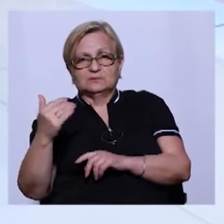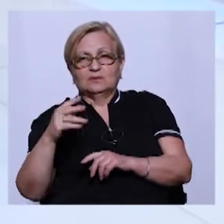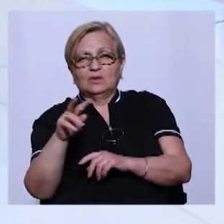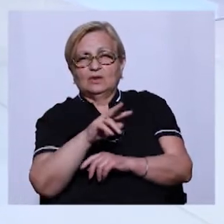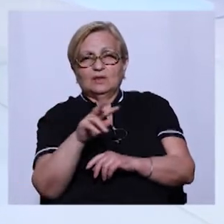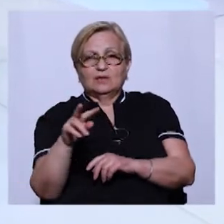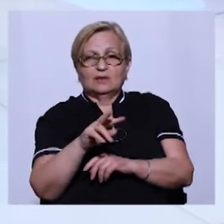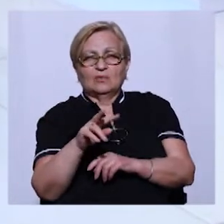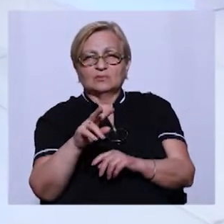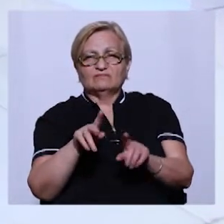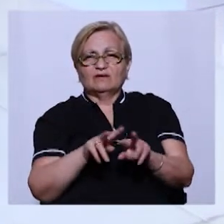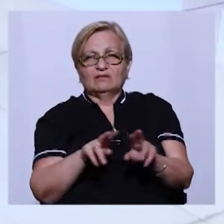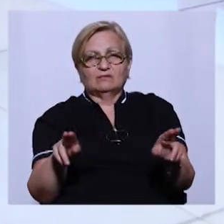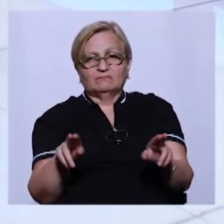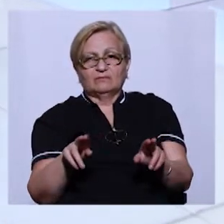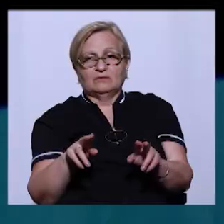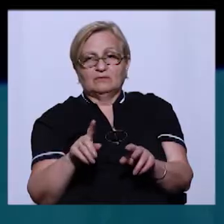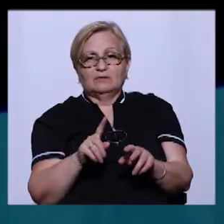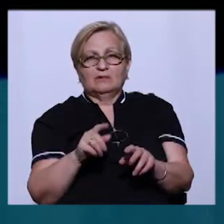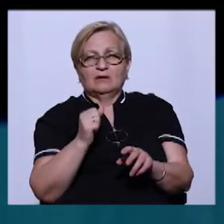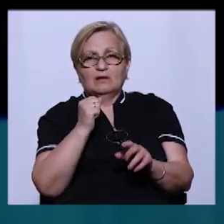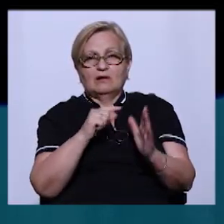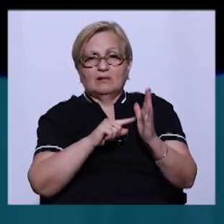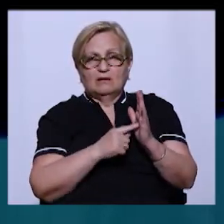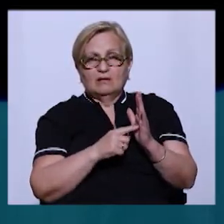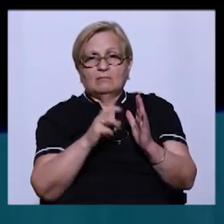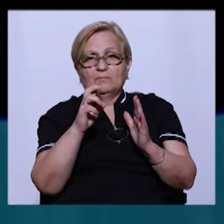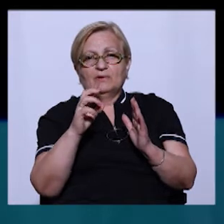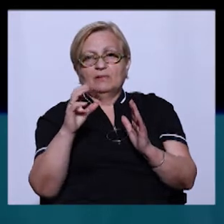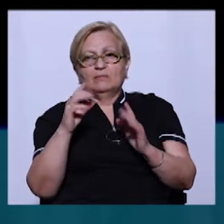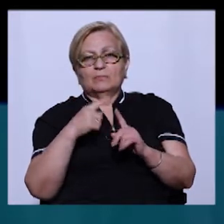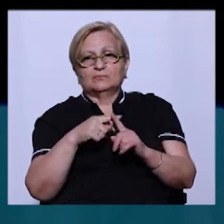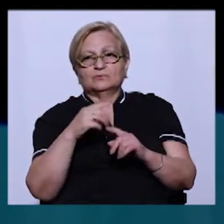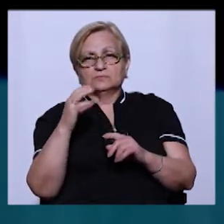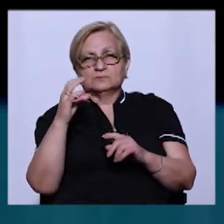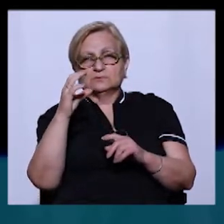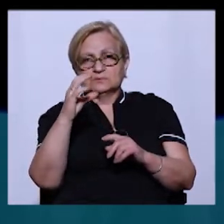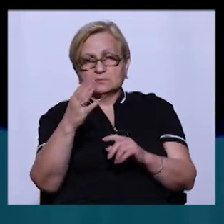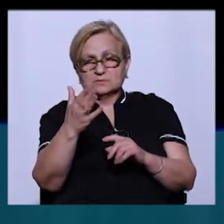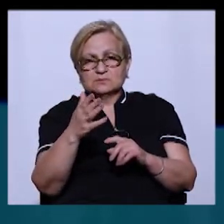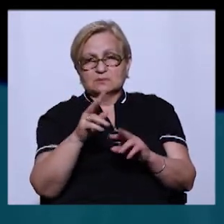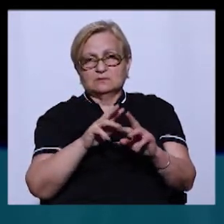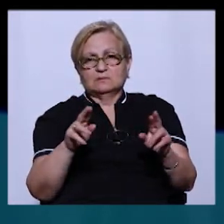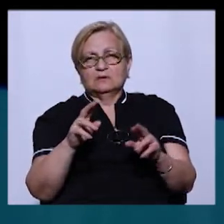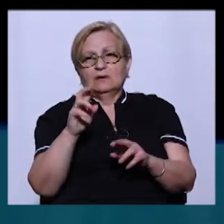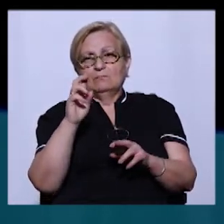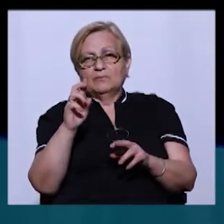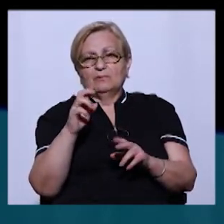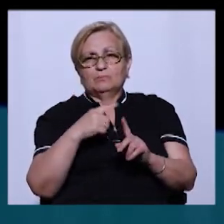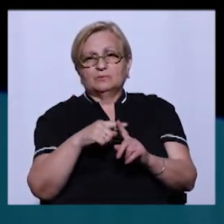თანამამრავლია ეს იგივეა რაც ა გამრავლებული b + c ზე ძალიან კარგად ვიცი მე ეს იგივეა რაც b